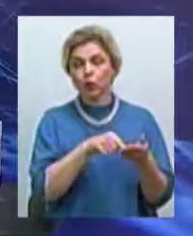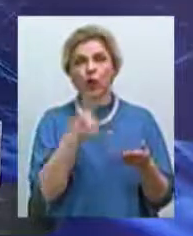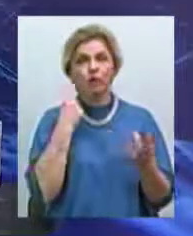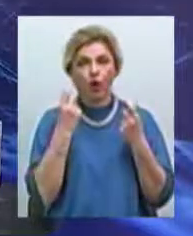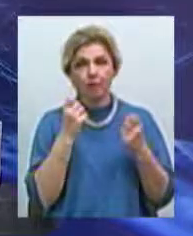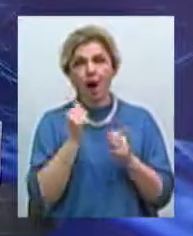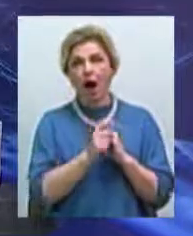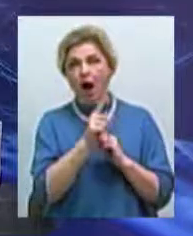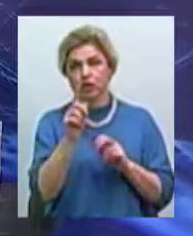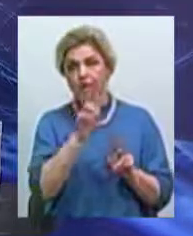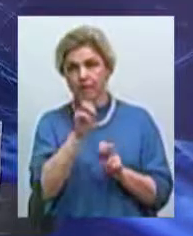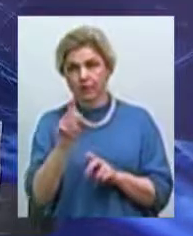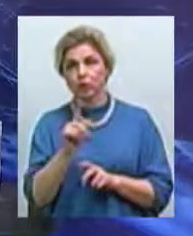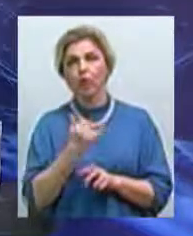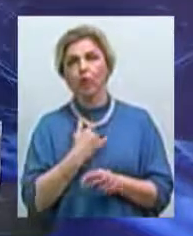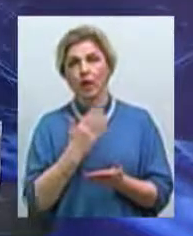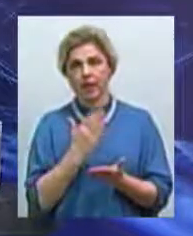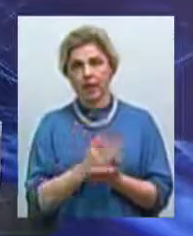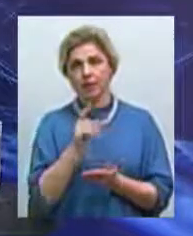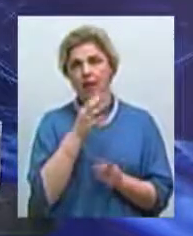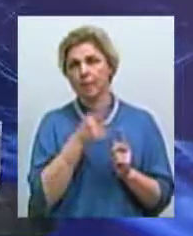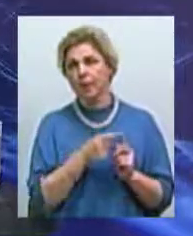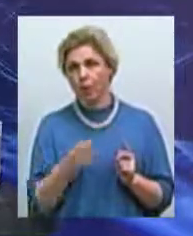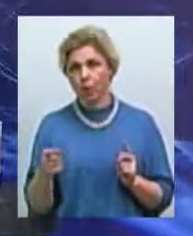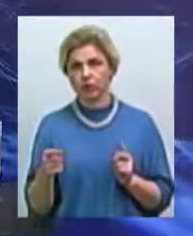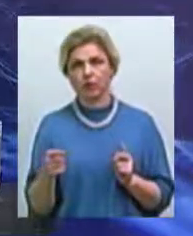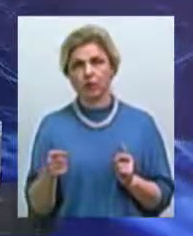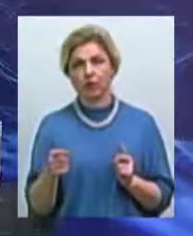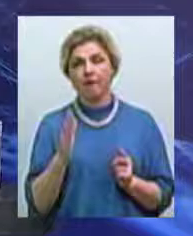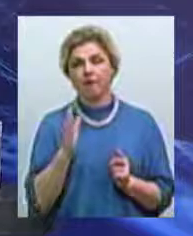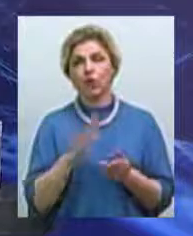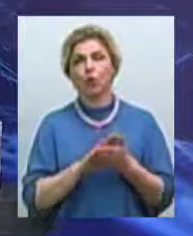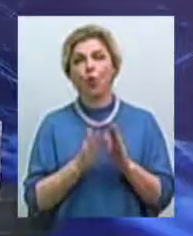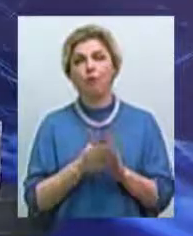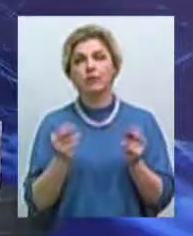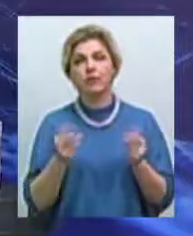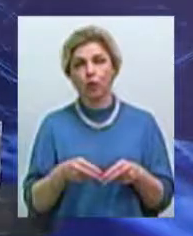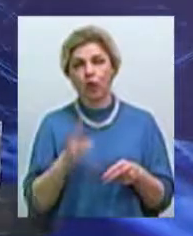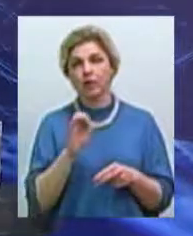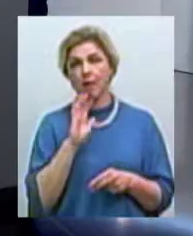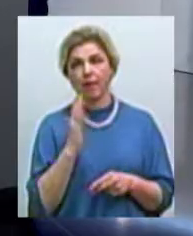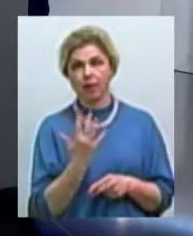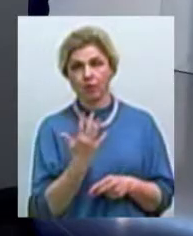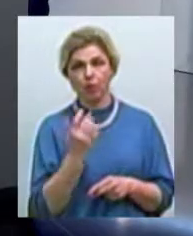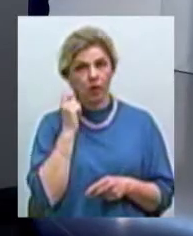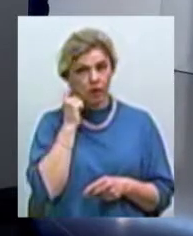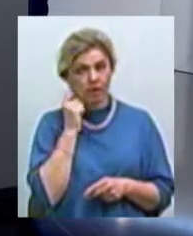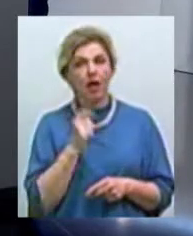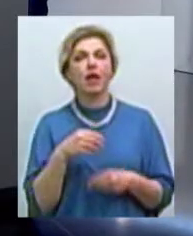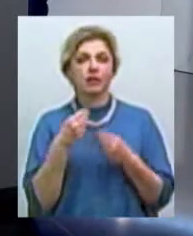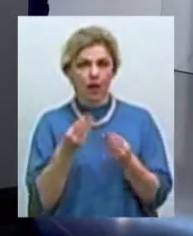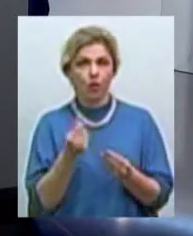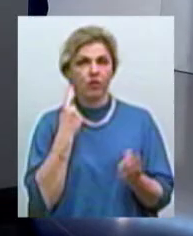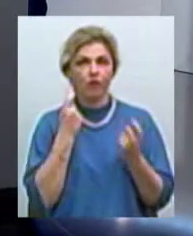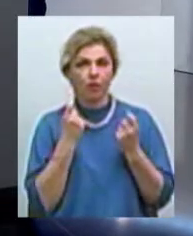перевізника, яка в нас є за період, от договір заключений був з ним на 5 років. Ми за 5 років даємо